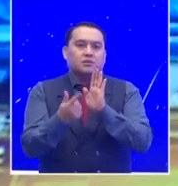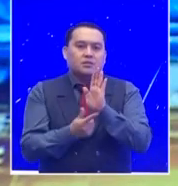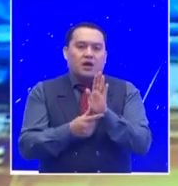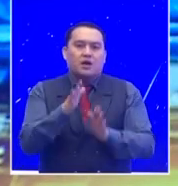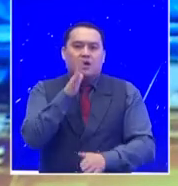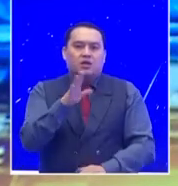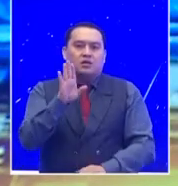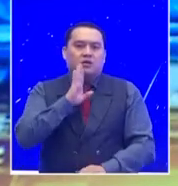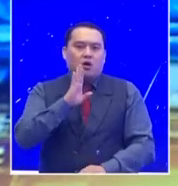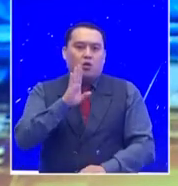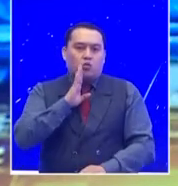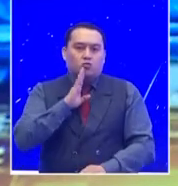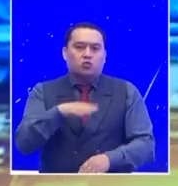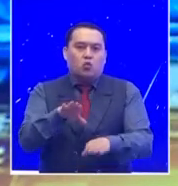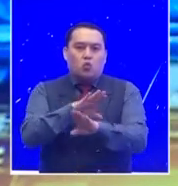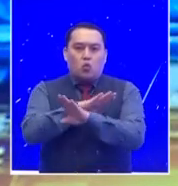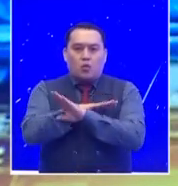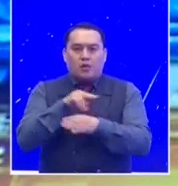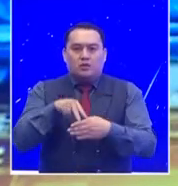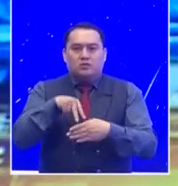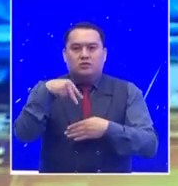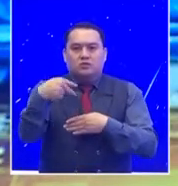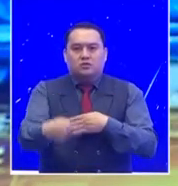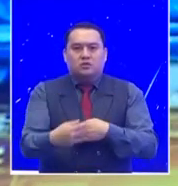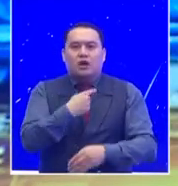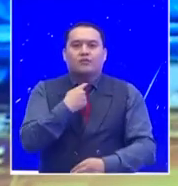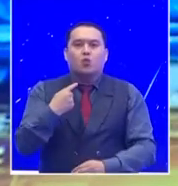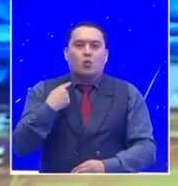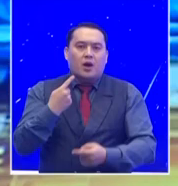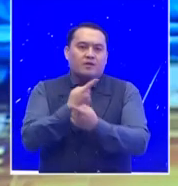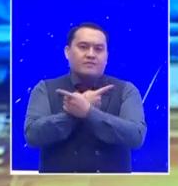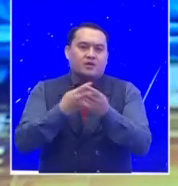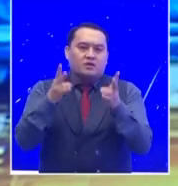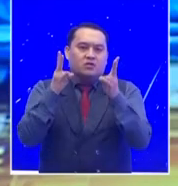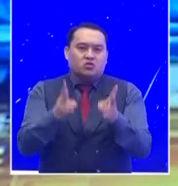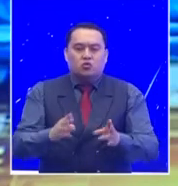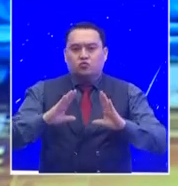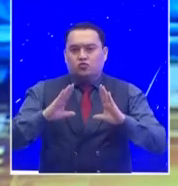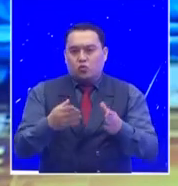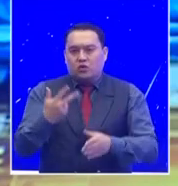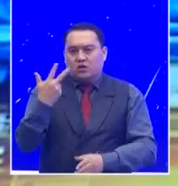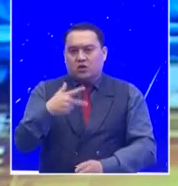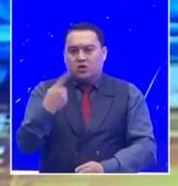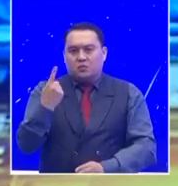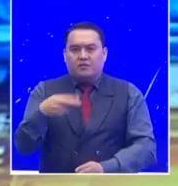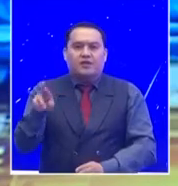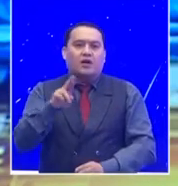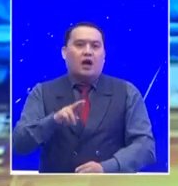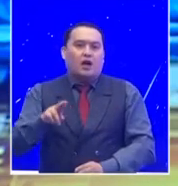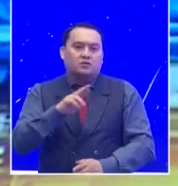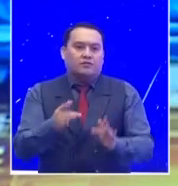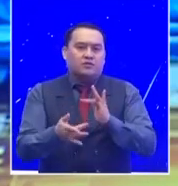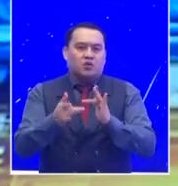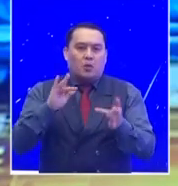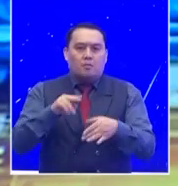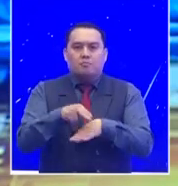Семнадцатилетняя девушка разбилась насмерть, выпав с третьего этажа в Талдыкургане. Информация о трагическом случае распространилась 31 января в